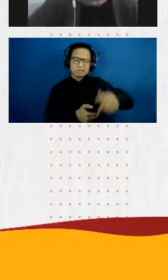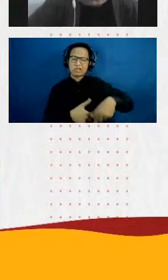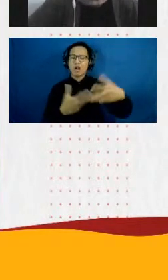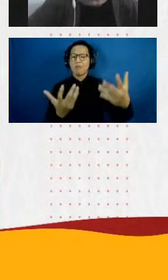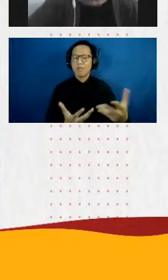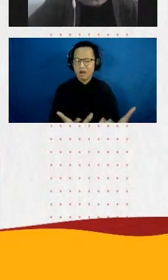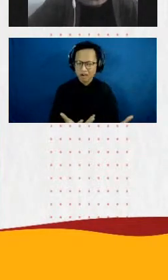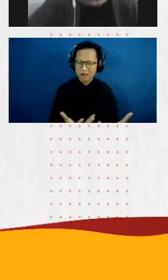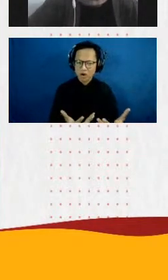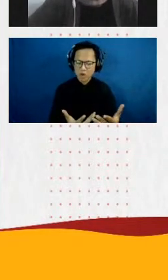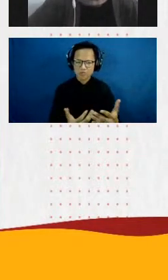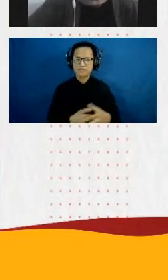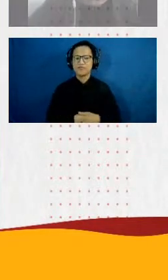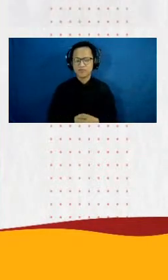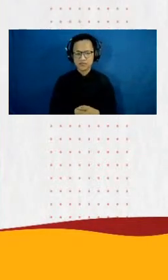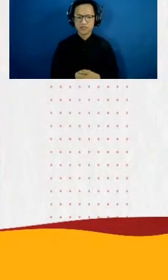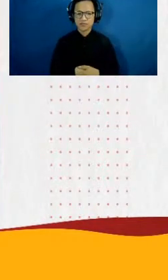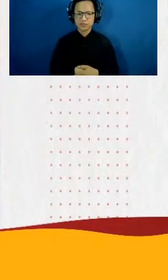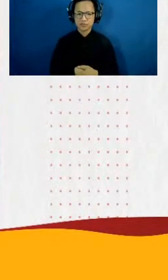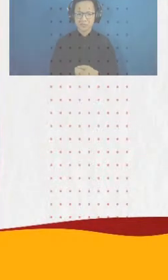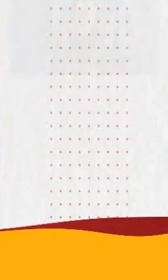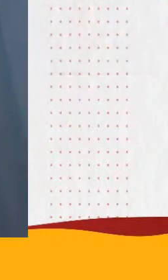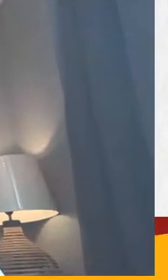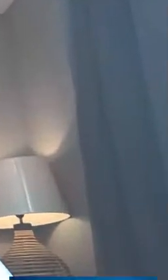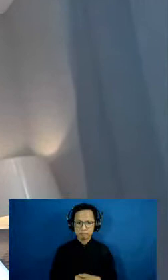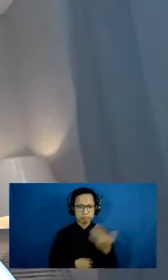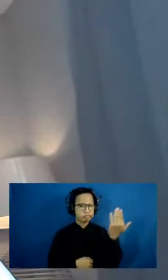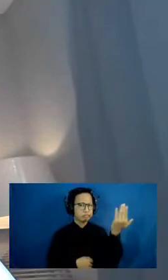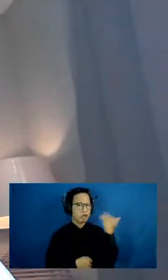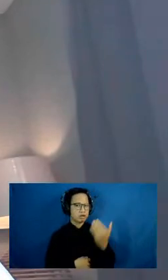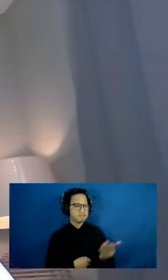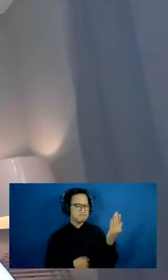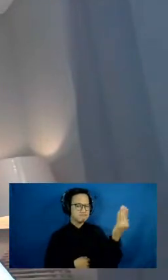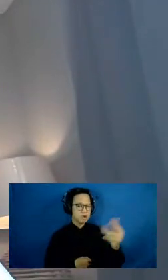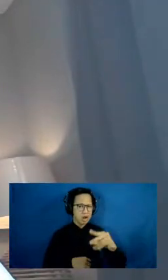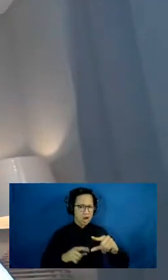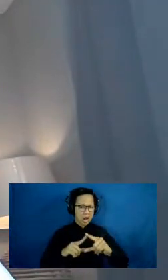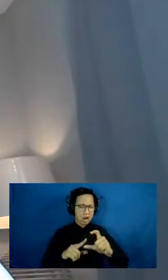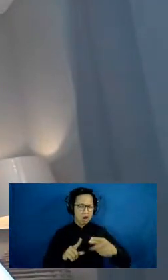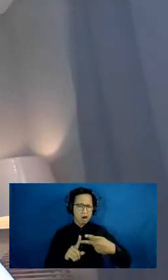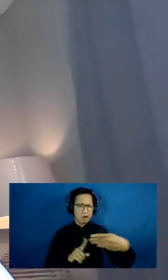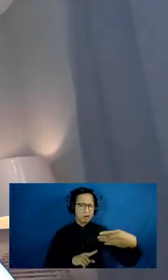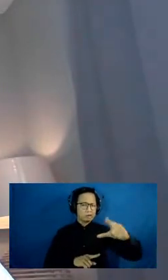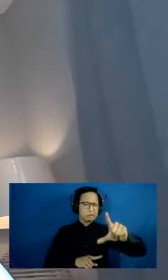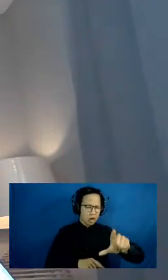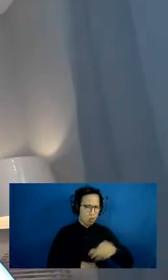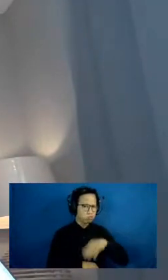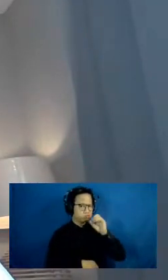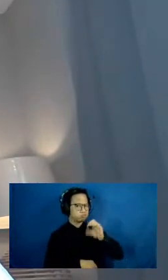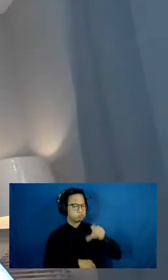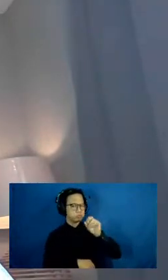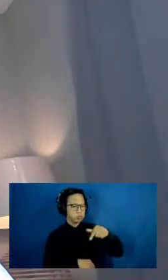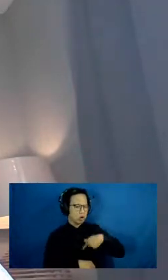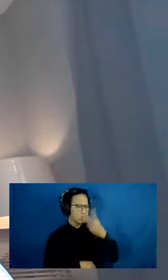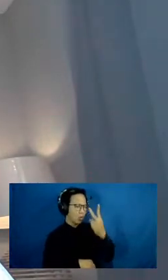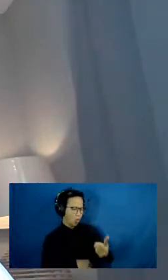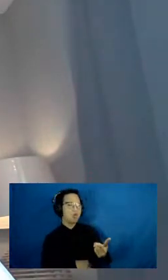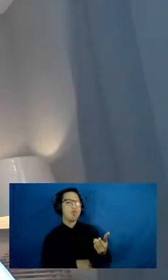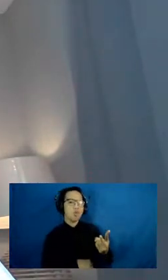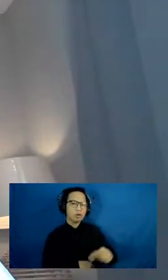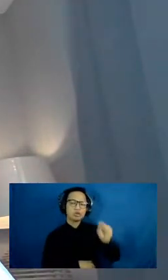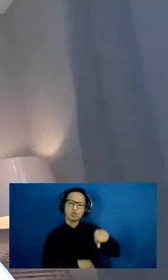Kak? Iya, sebagian besar tadi dari Kak Rachel udah lumayan apa ya? Ya benar, sebagian besar itu sangat-sangat setuju